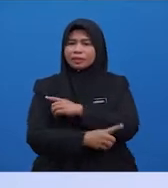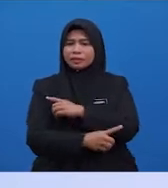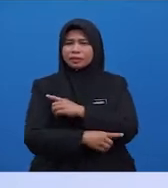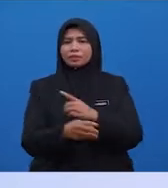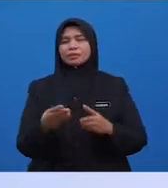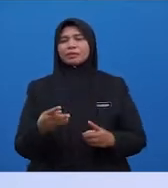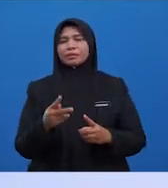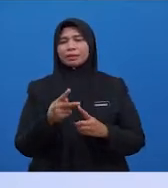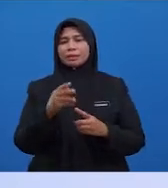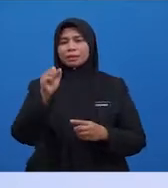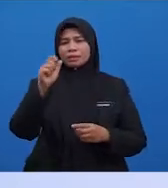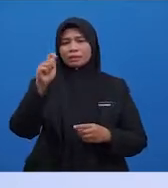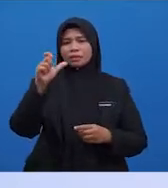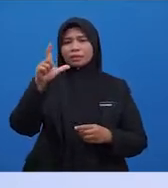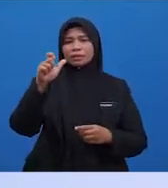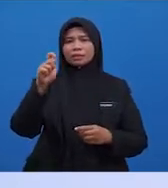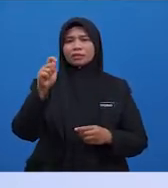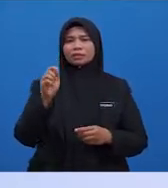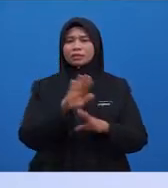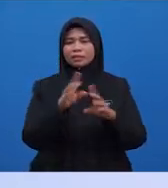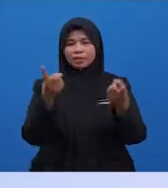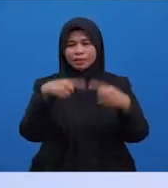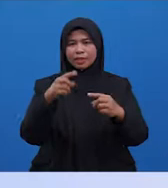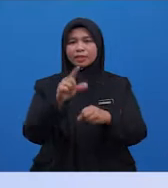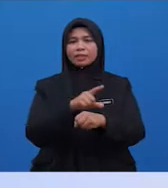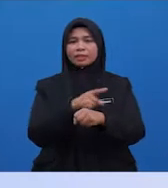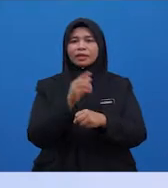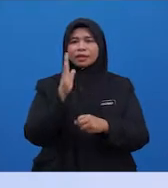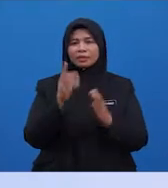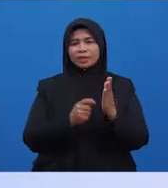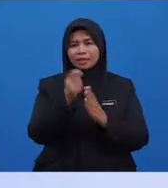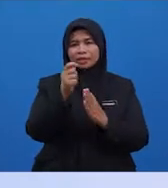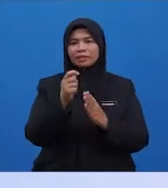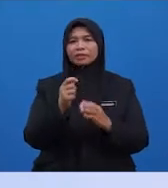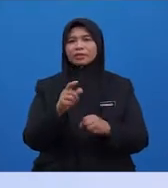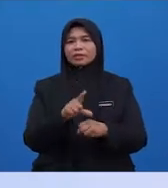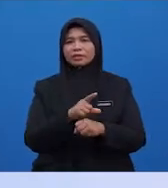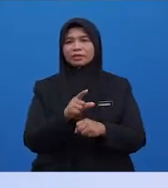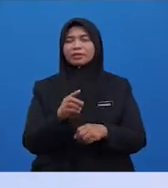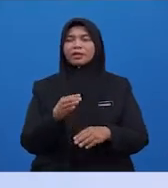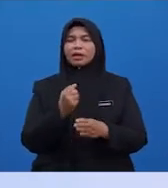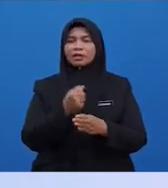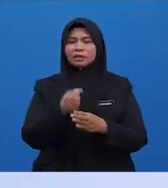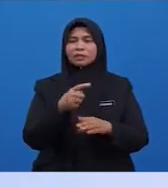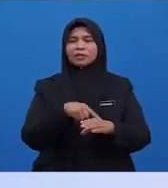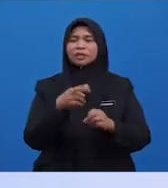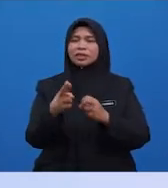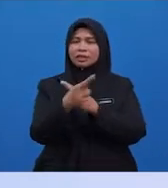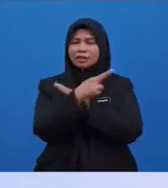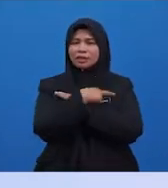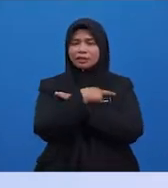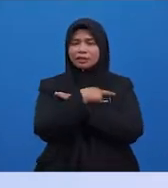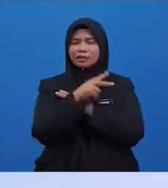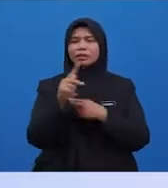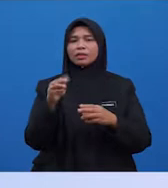hadir latihan dengan meningkatkan intensiti latihan atau direhatkan dalam perlawanan yang